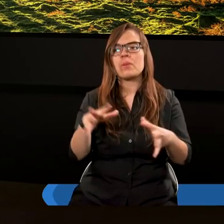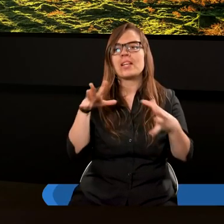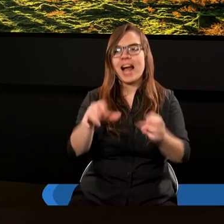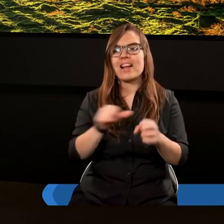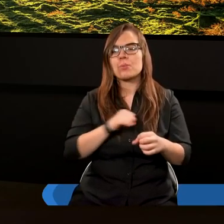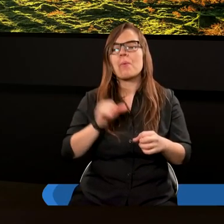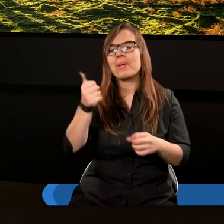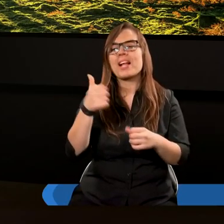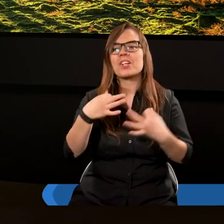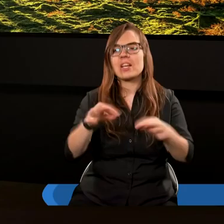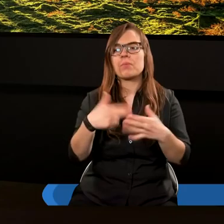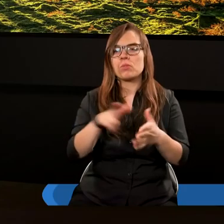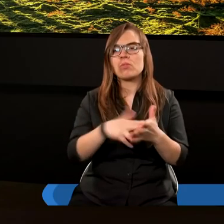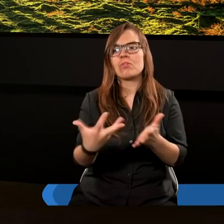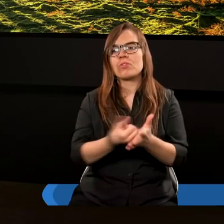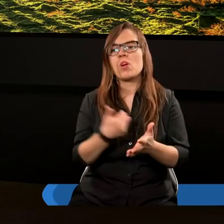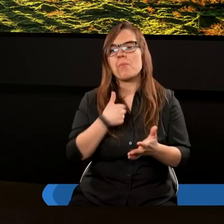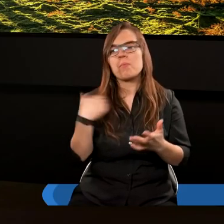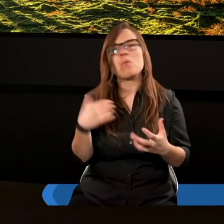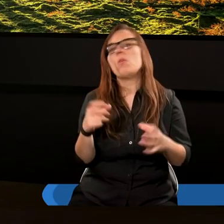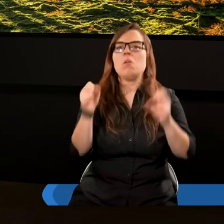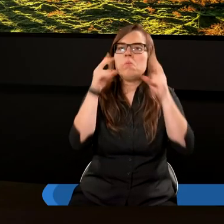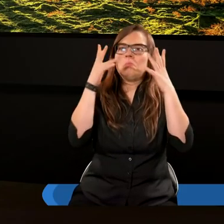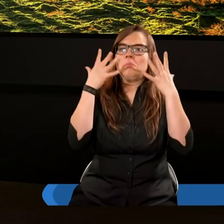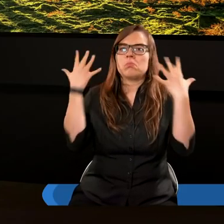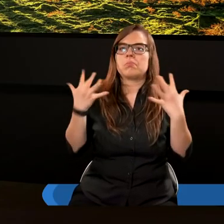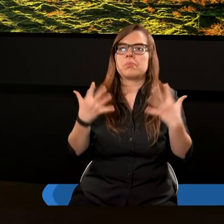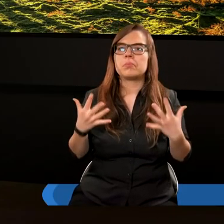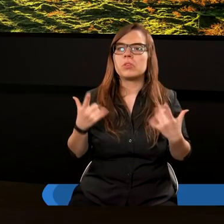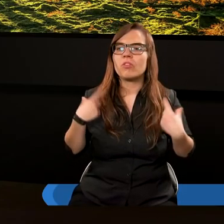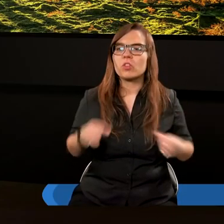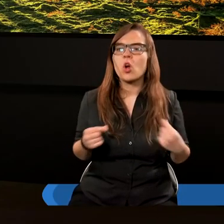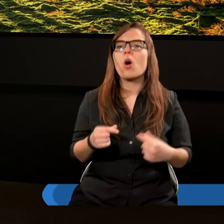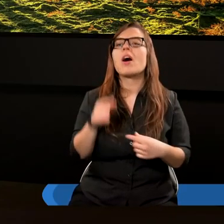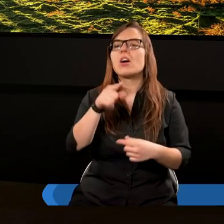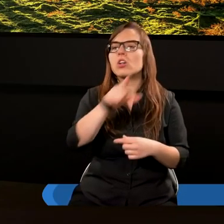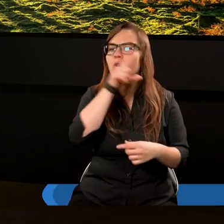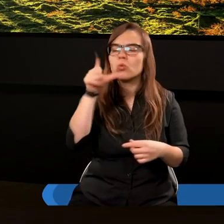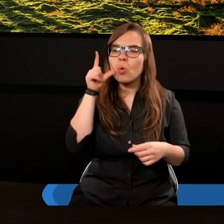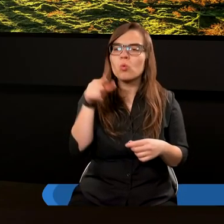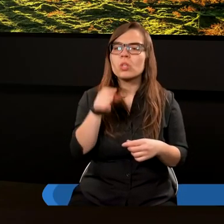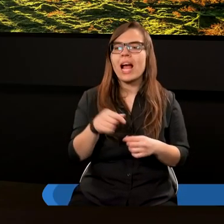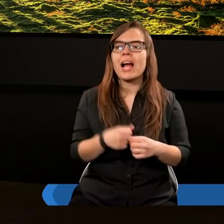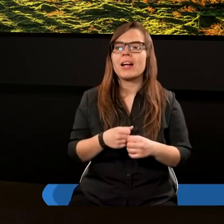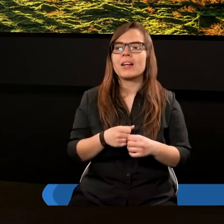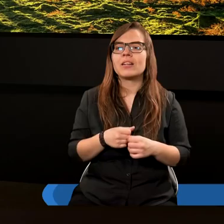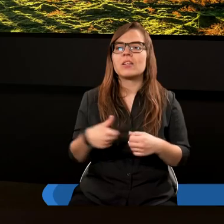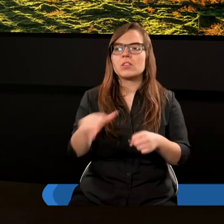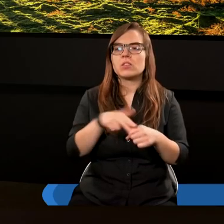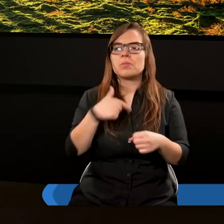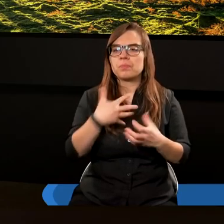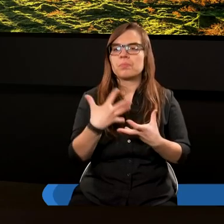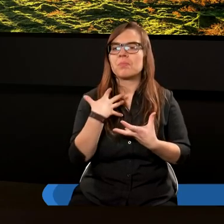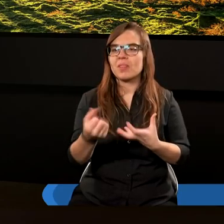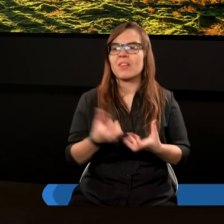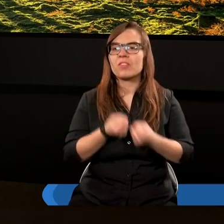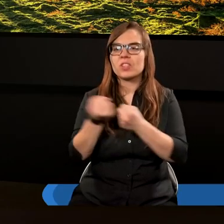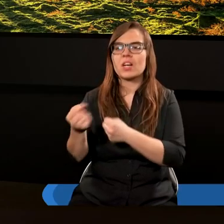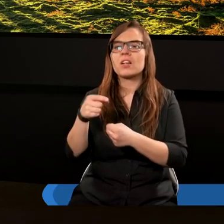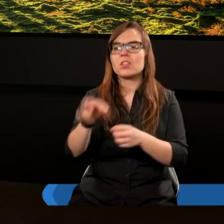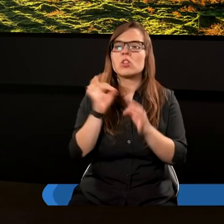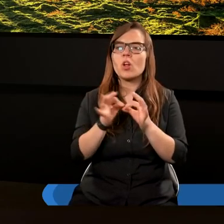się zatrzymał. Wziął mnie. W ogóle byłem w szoku. I co się jeszcze okazało? Że ci ludzie, którzy mnie wzięli, jadą w